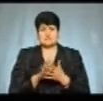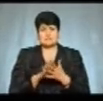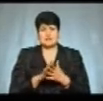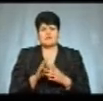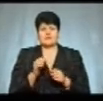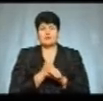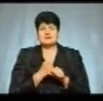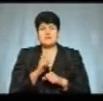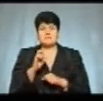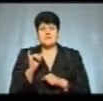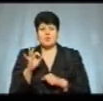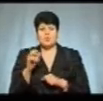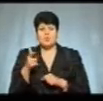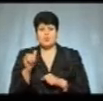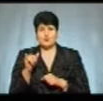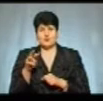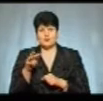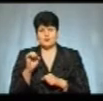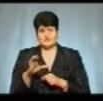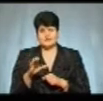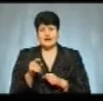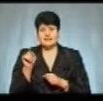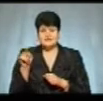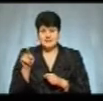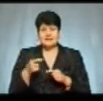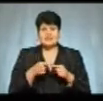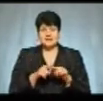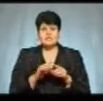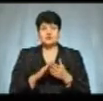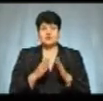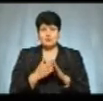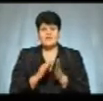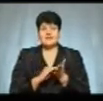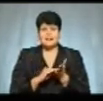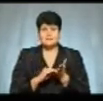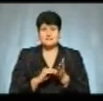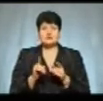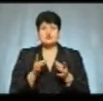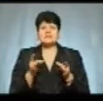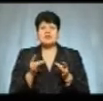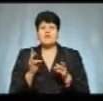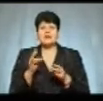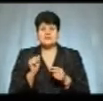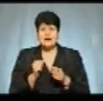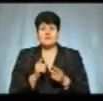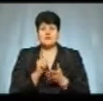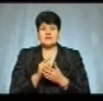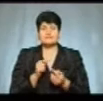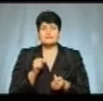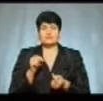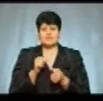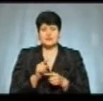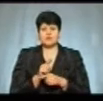біогумусу. Так? Mm-hmm. Тільки в навіть їхніх технічних умовах написано, що сировина для цього повинна відповідати